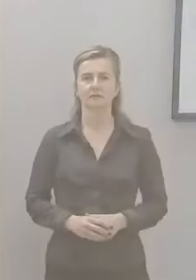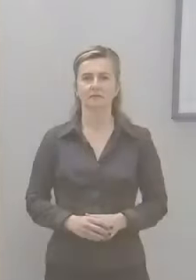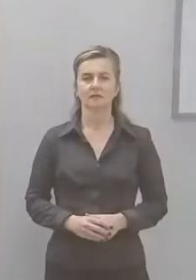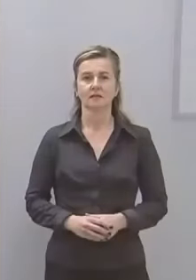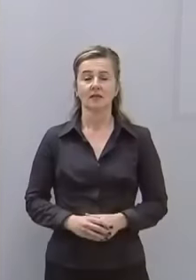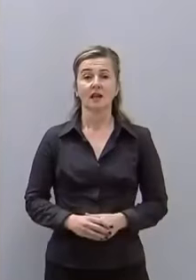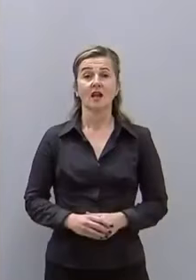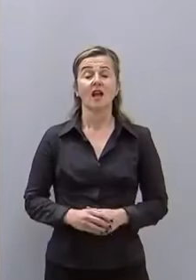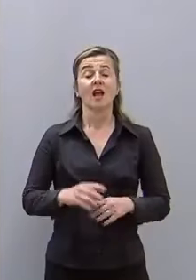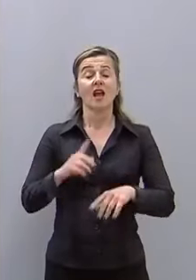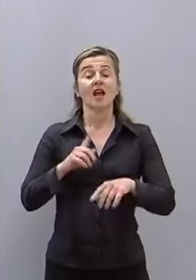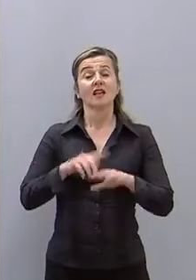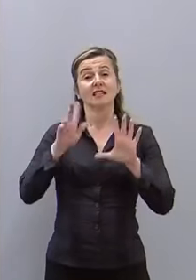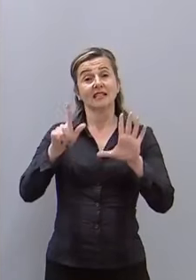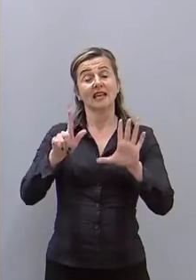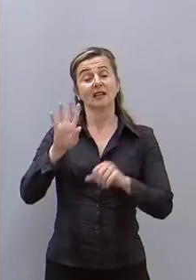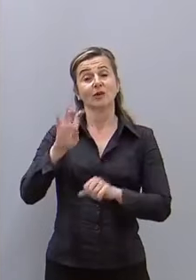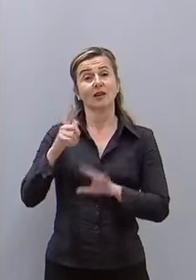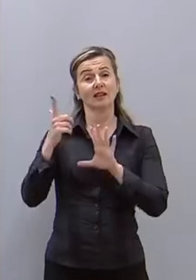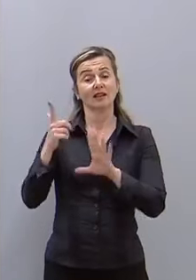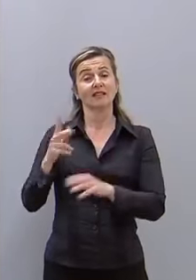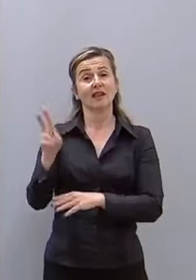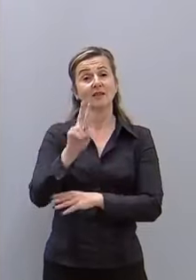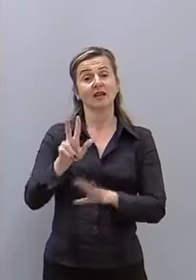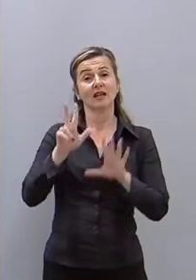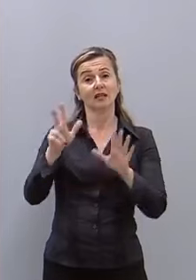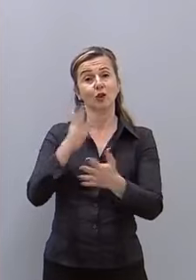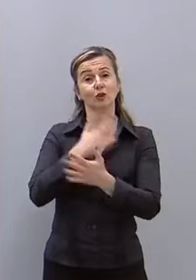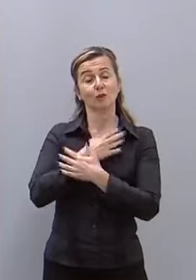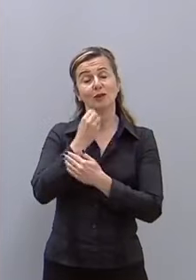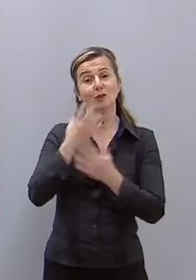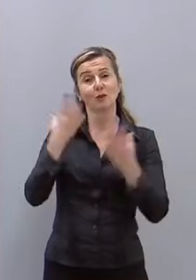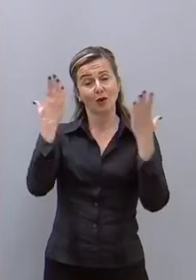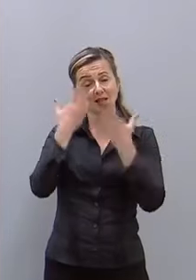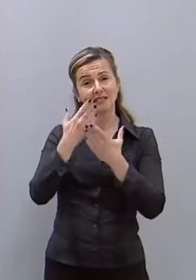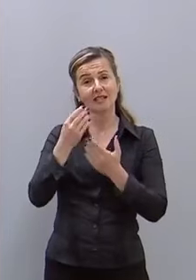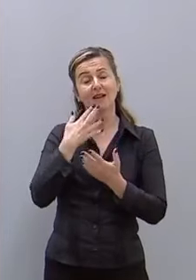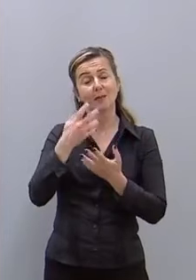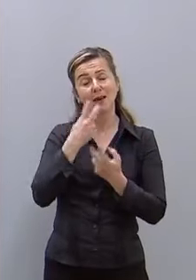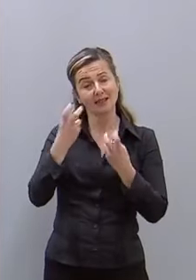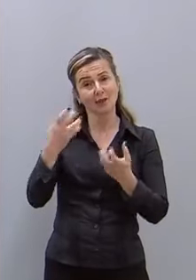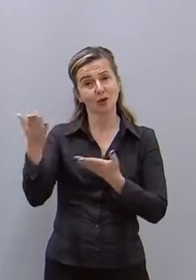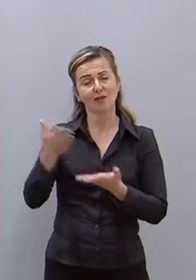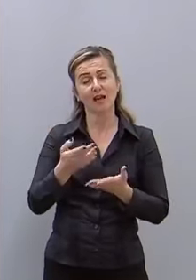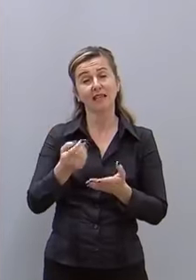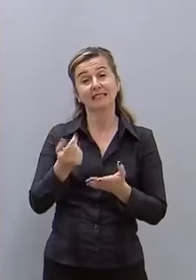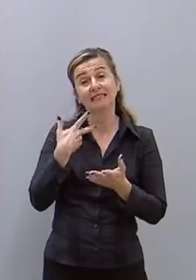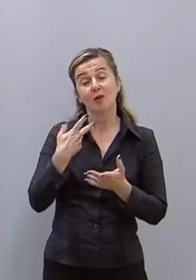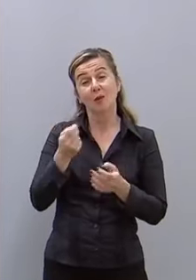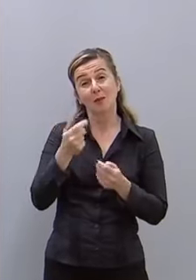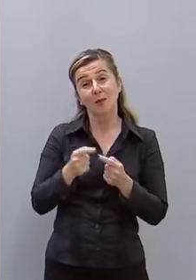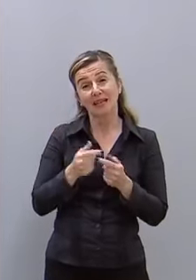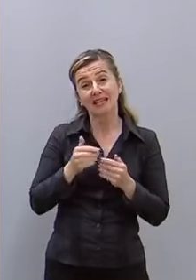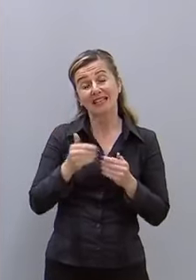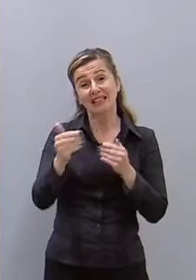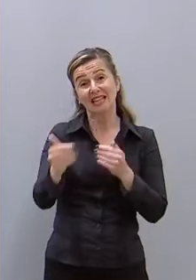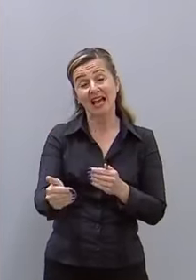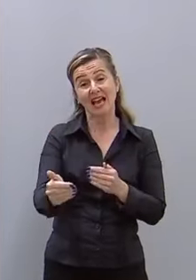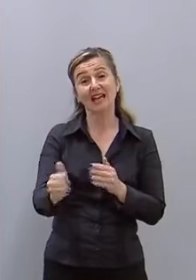17 47 di venerdì 8 maggio buonasera ben ritrovati siano leggermente in ritardo abbiamo